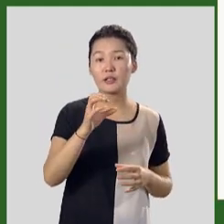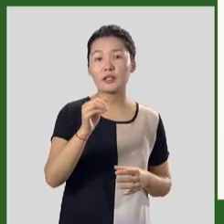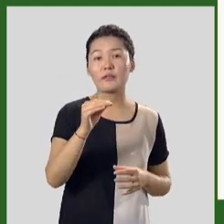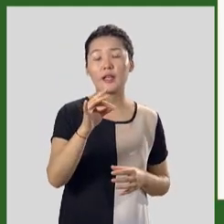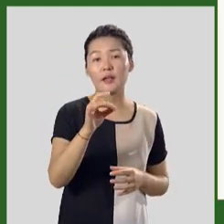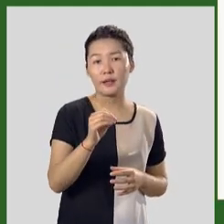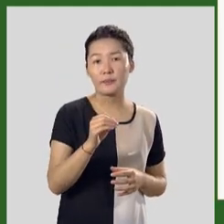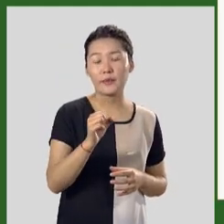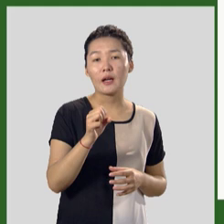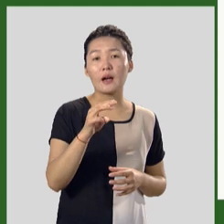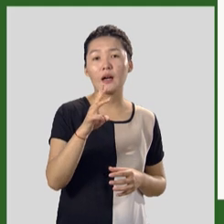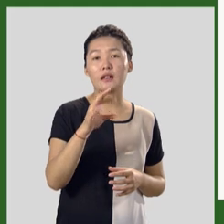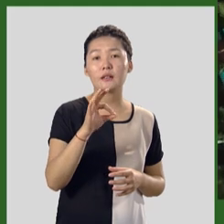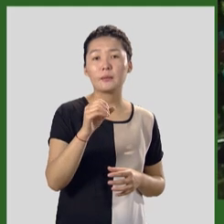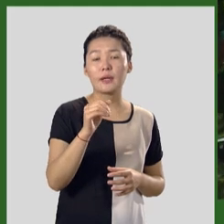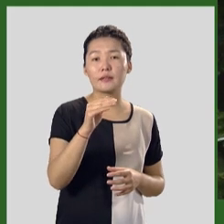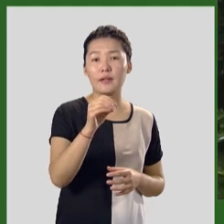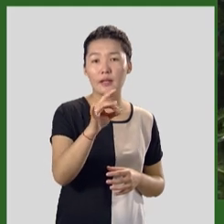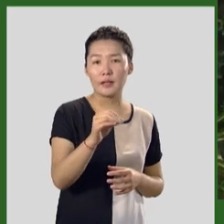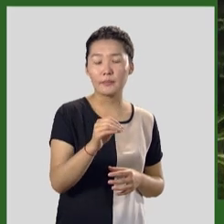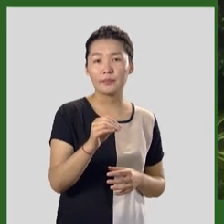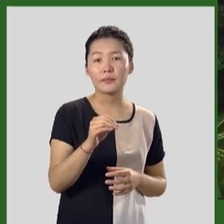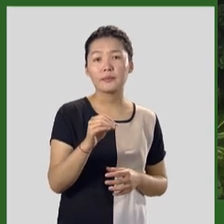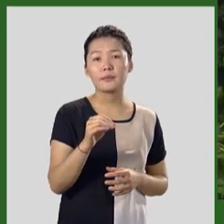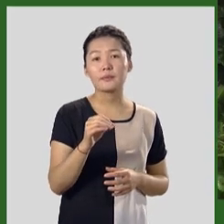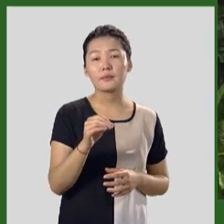литосфере, атмосфере,